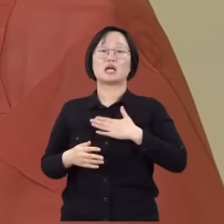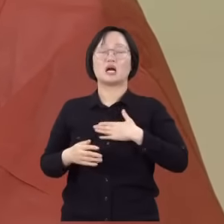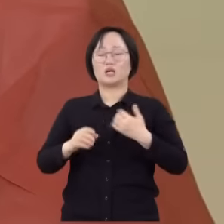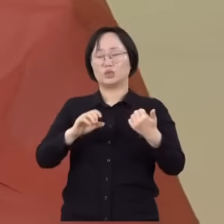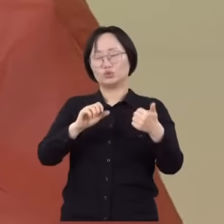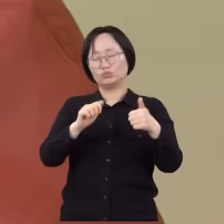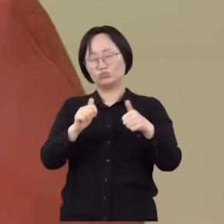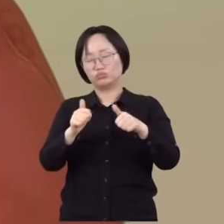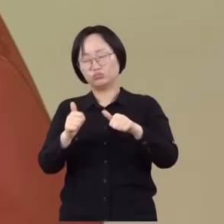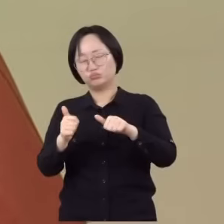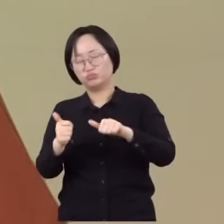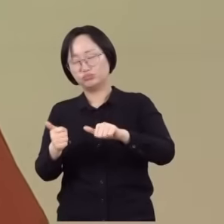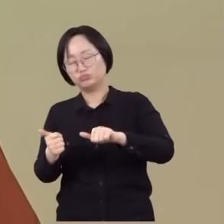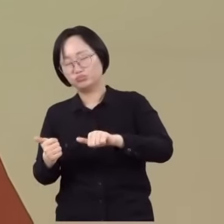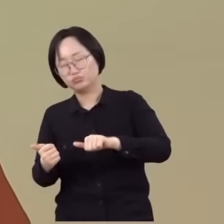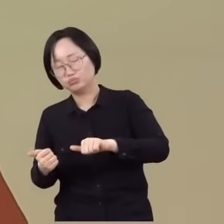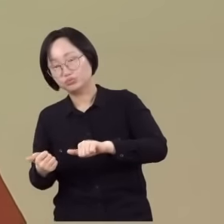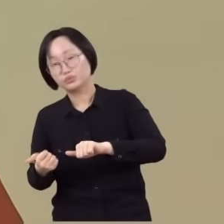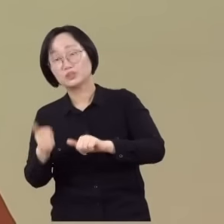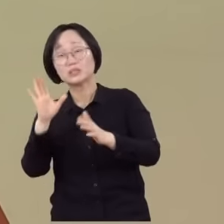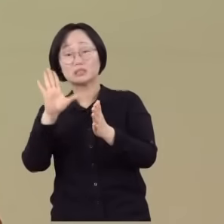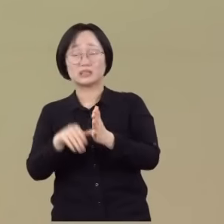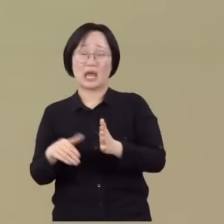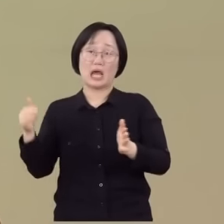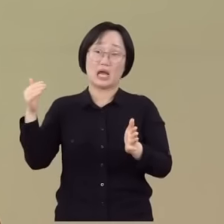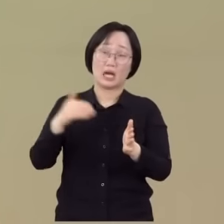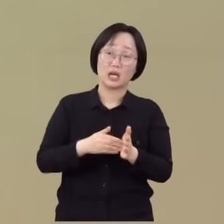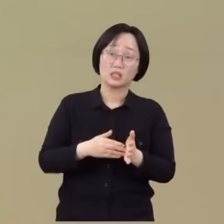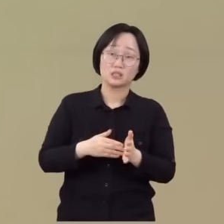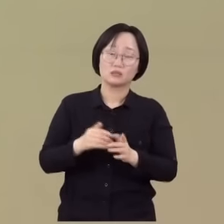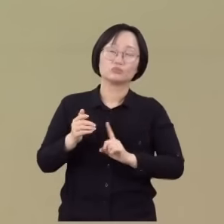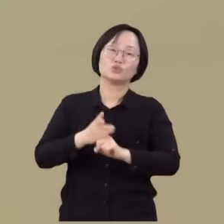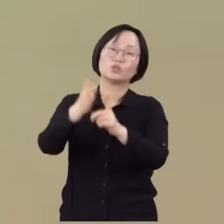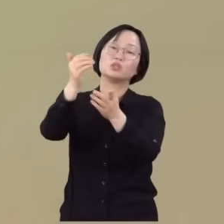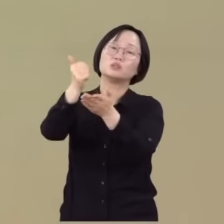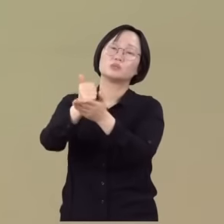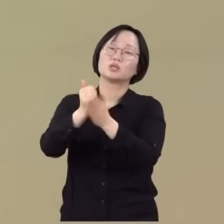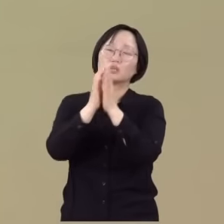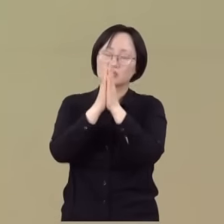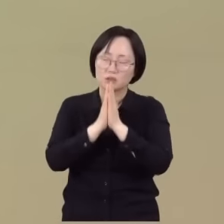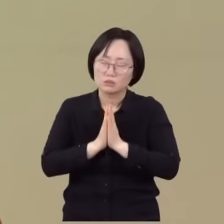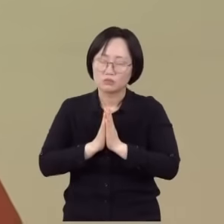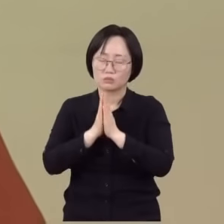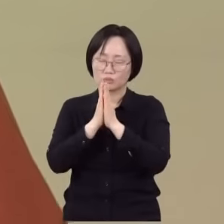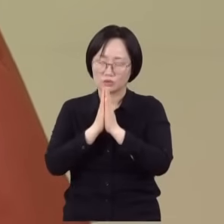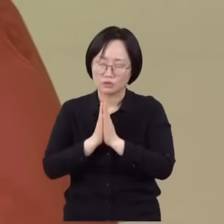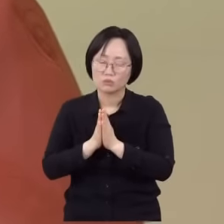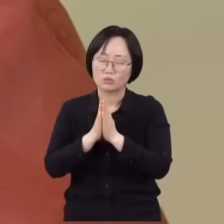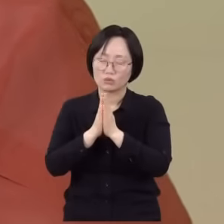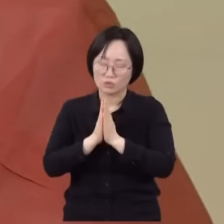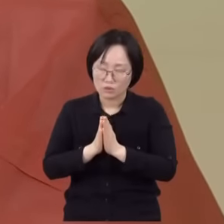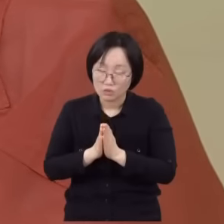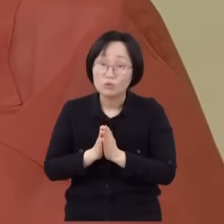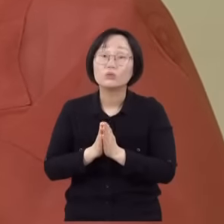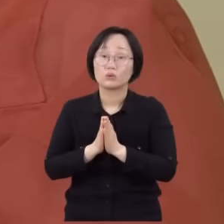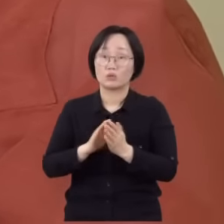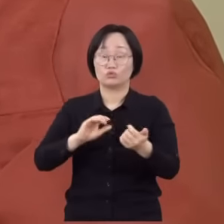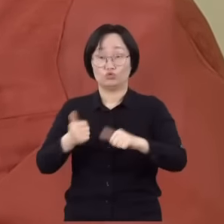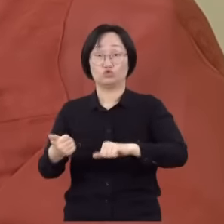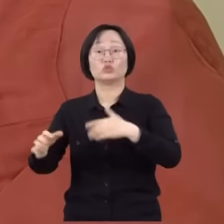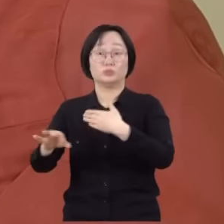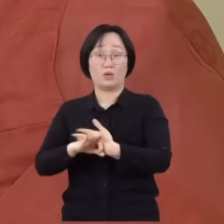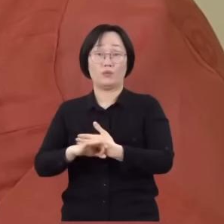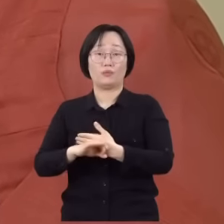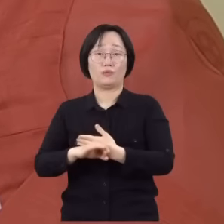순간까지 부처님께 기도하고 죽으면 다음 세상에는 분명히 더 좋은 곳에 더